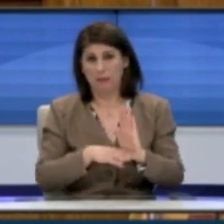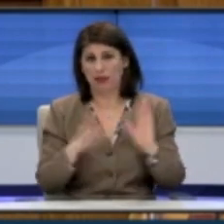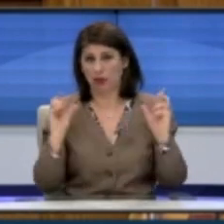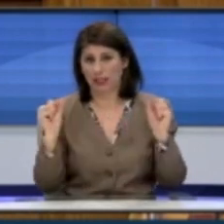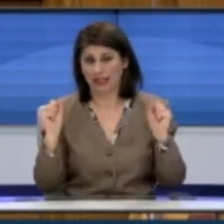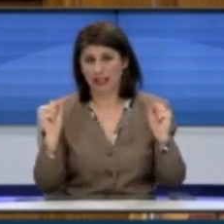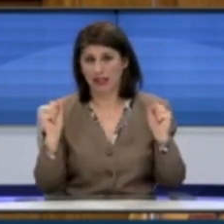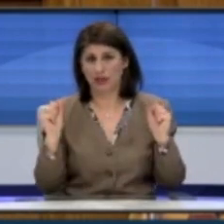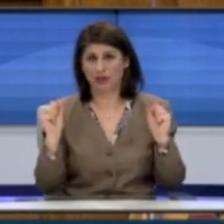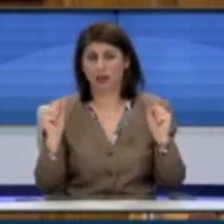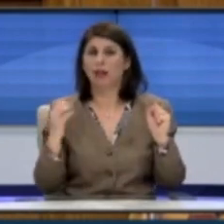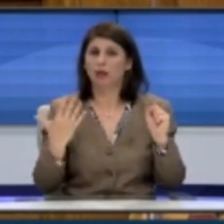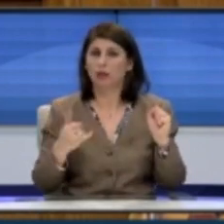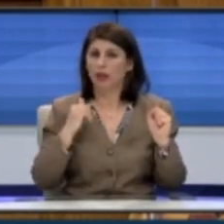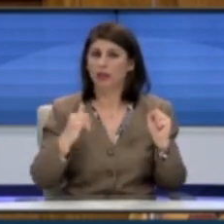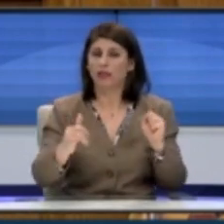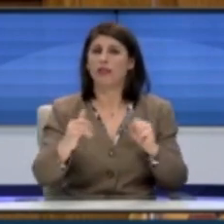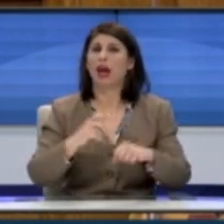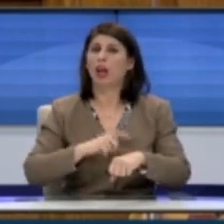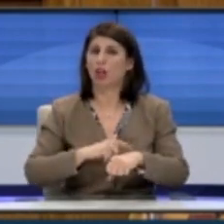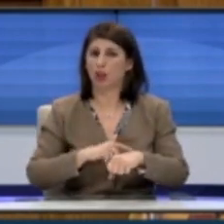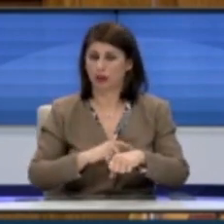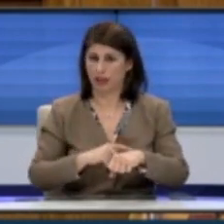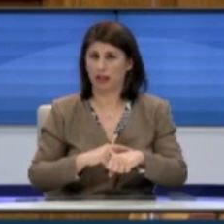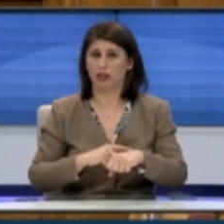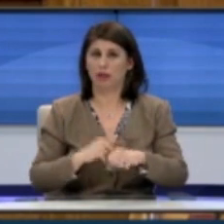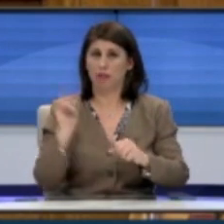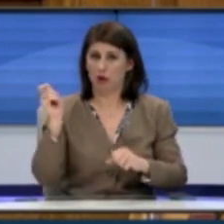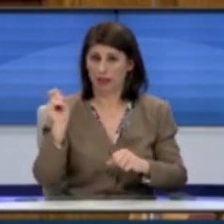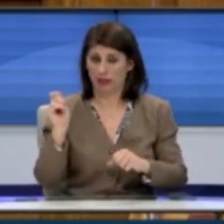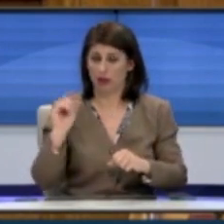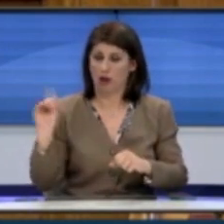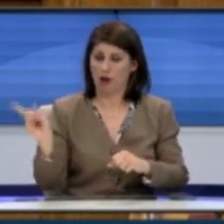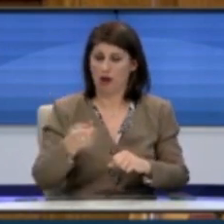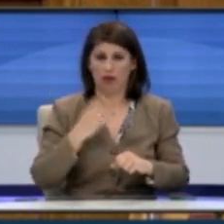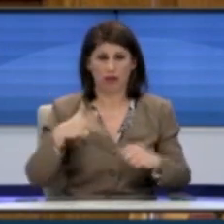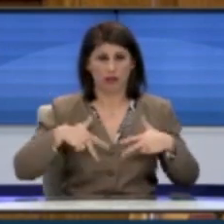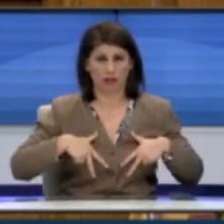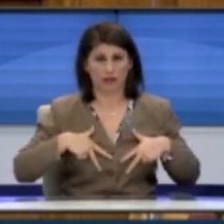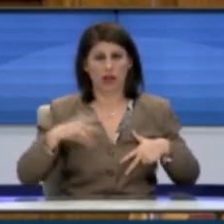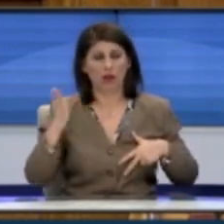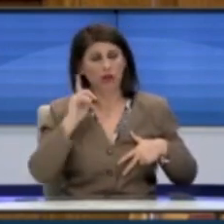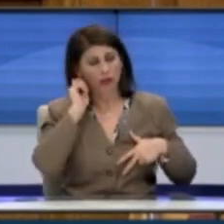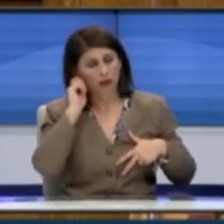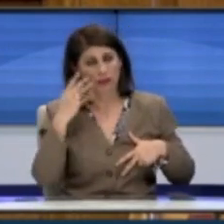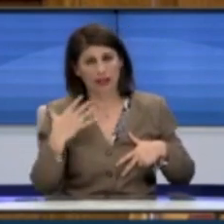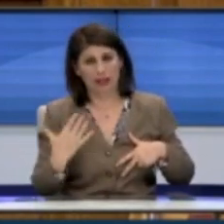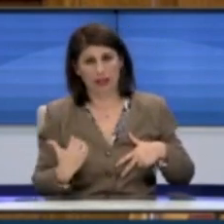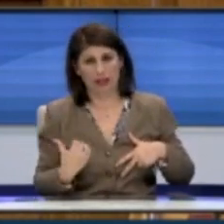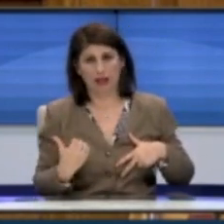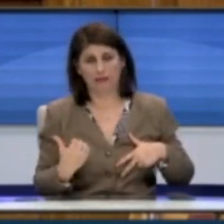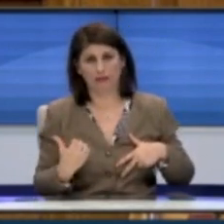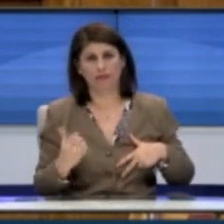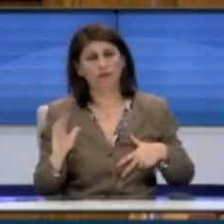συστημάτων υγείας, που είναι η διαχρονική πολιτική όλων των κυβερνήσεων, όποιο όνομα και αν είχαν,